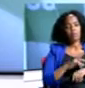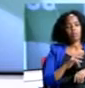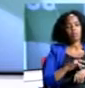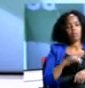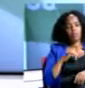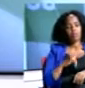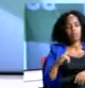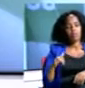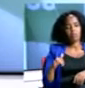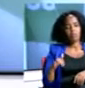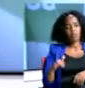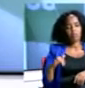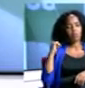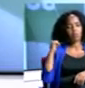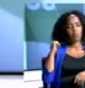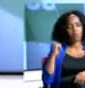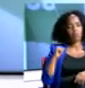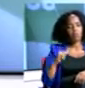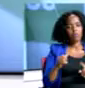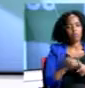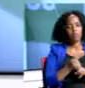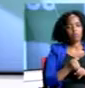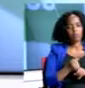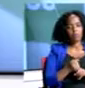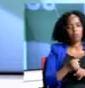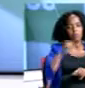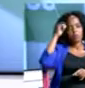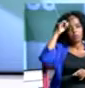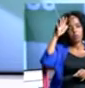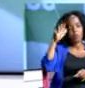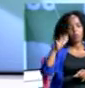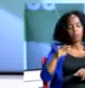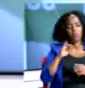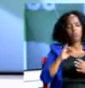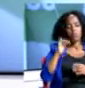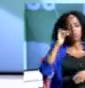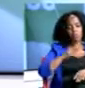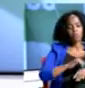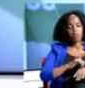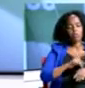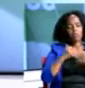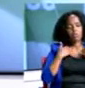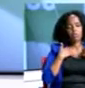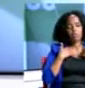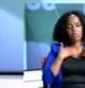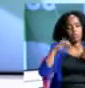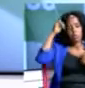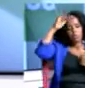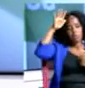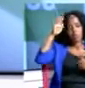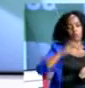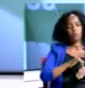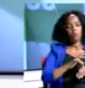kana mallato le biroti wa wal fakkatu yonam nikun mallatto akasi jiraate namo tawan kana shakkamin